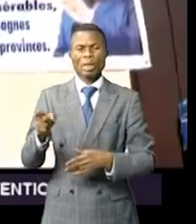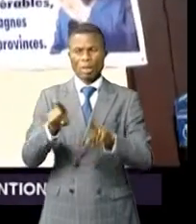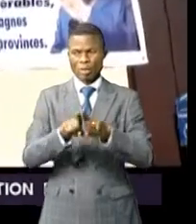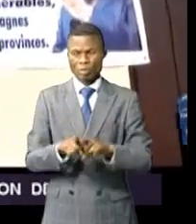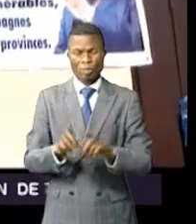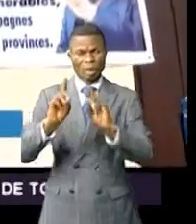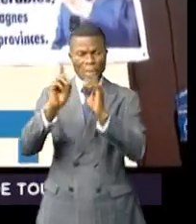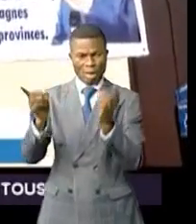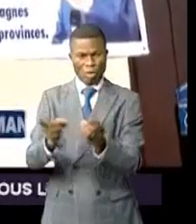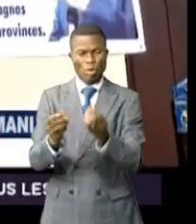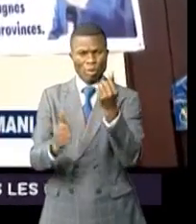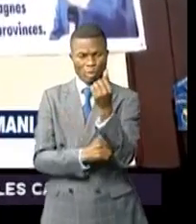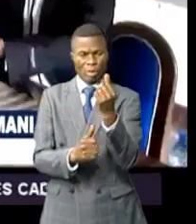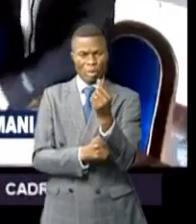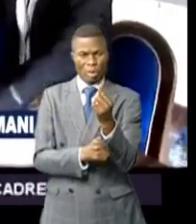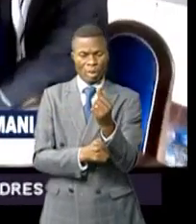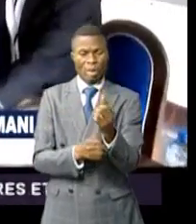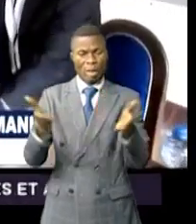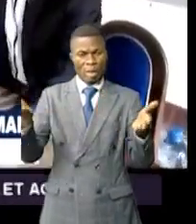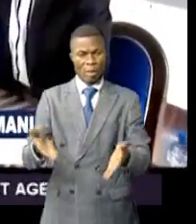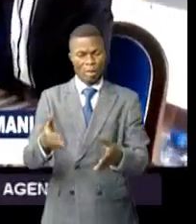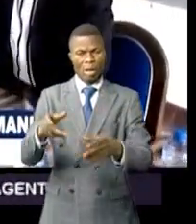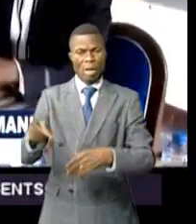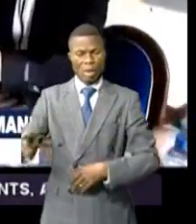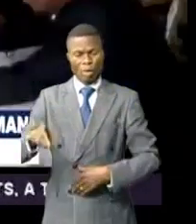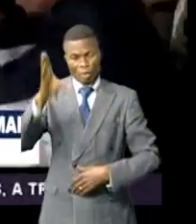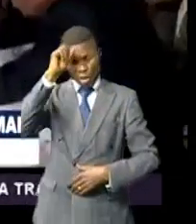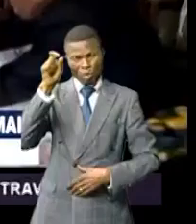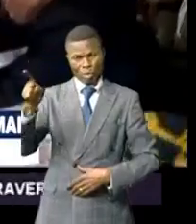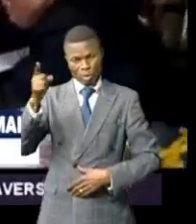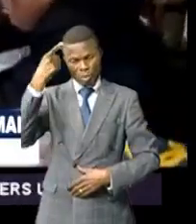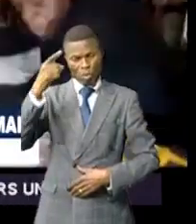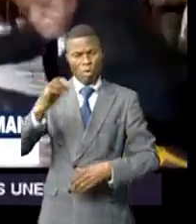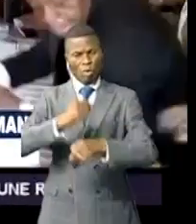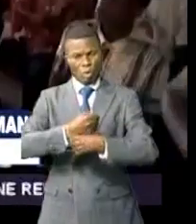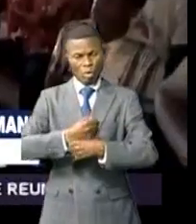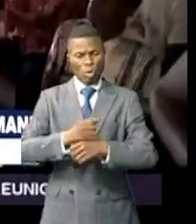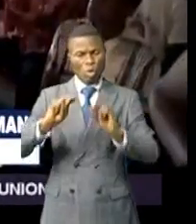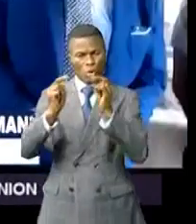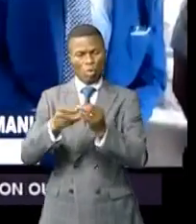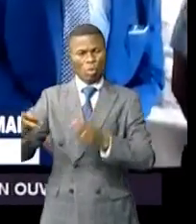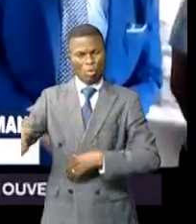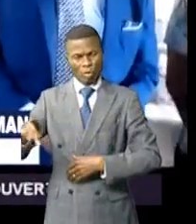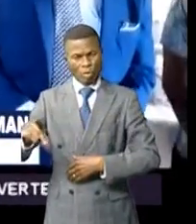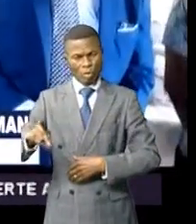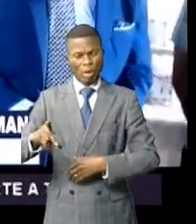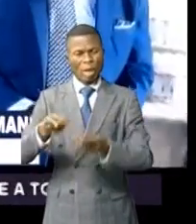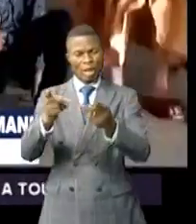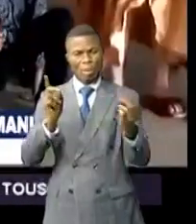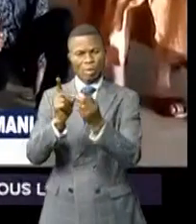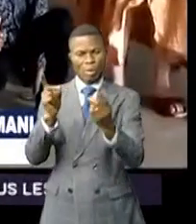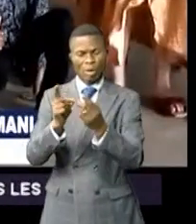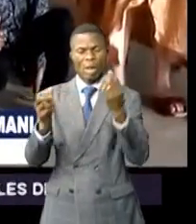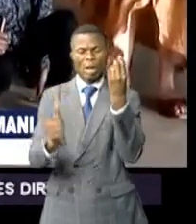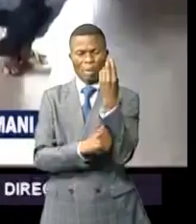Cette délégation a saisi aussi sa présence dans la province de Maïndombe pour installer les noyaux provinciaux des points focaux des personnes